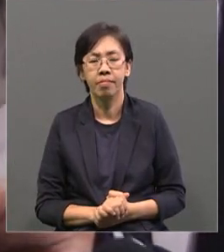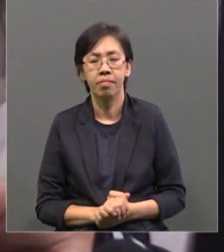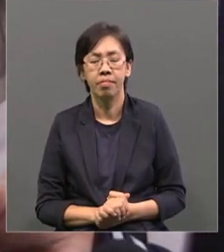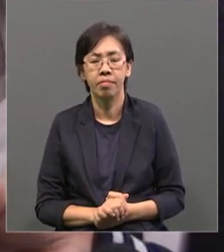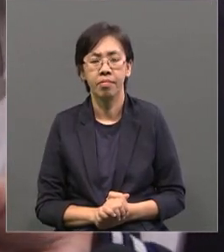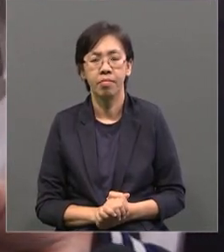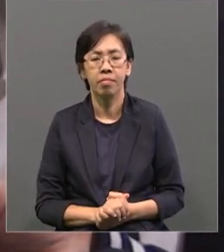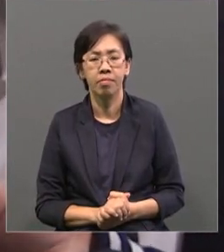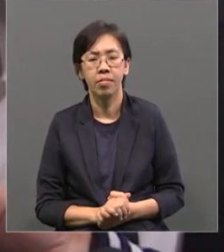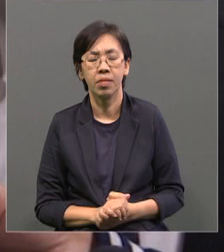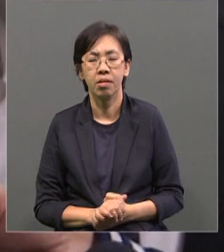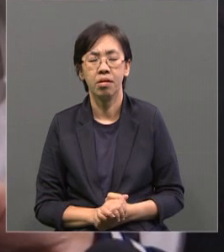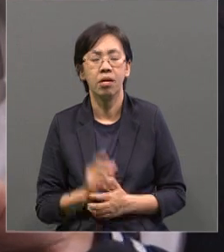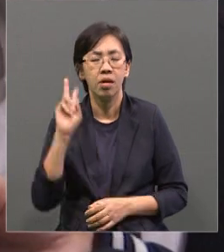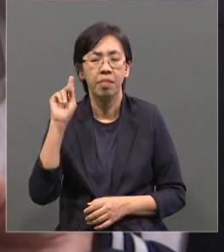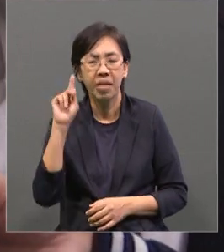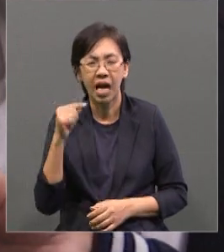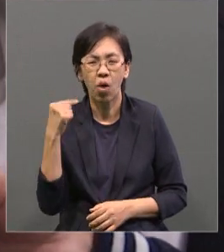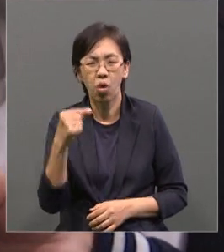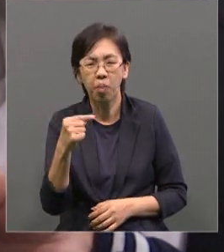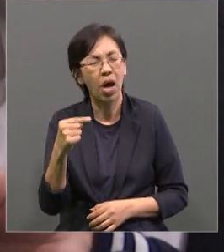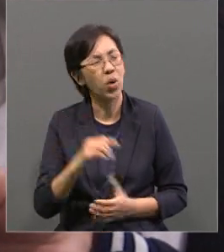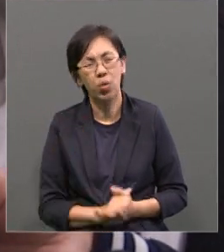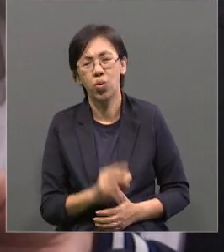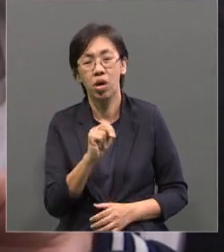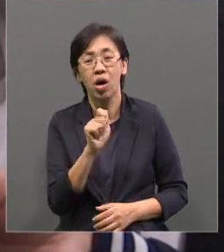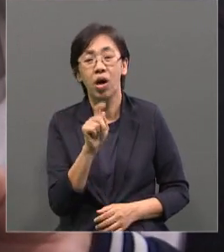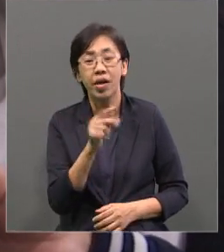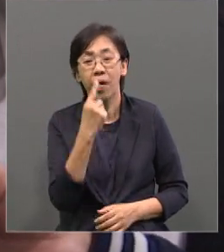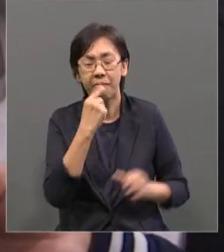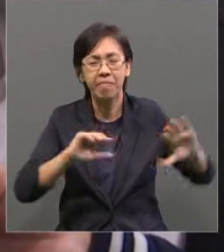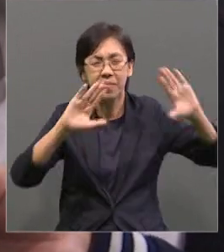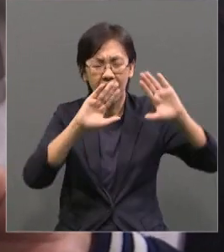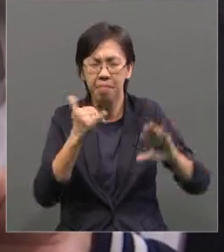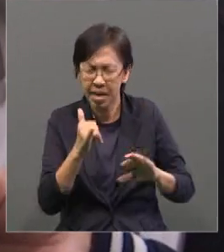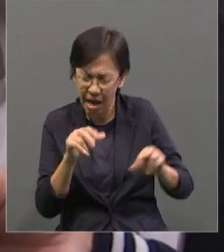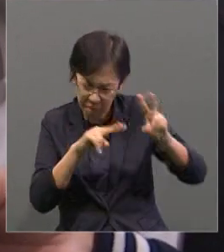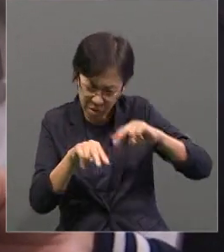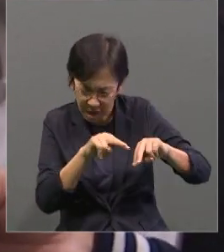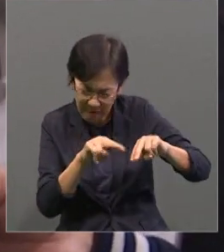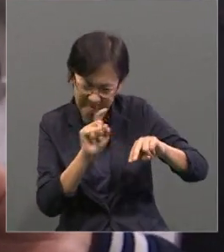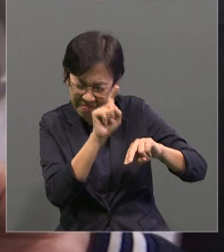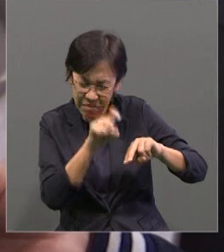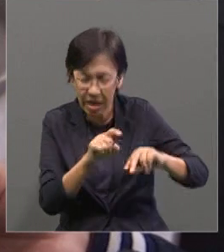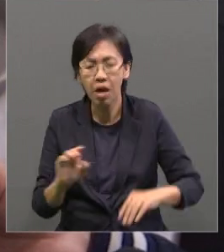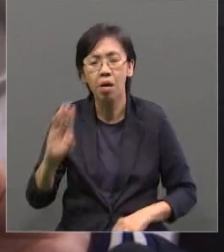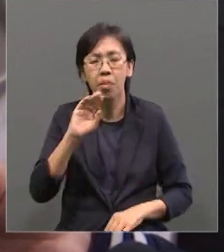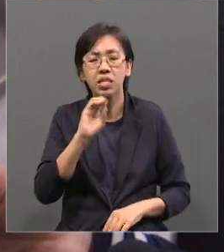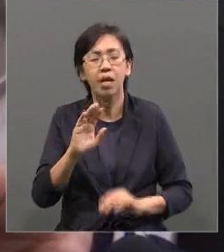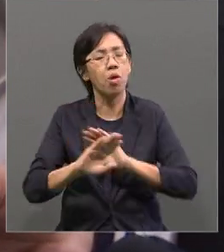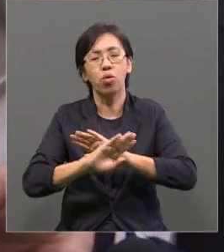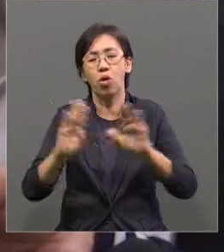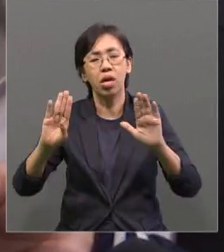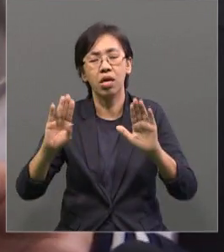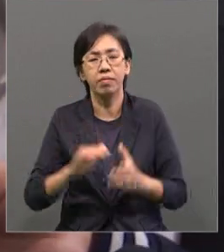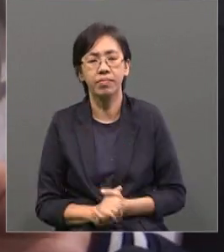อย่างไรก็ตามพอมีกระแสข่าวเชิงลบต่อน็อตแล้วเห็นว่าอาจได้รับผลกระทบจากการตรวจสอบเนี่ยทางบริษัทก็เลยบอกว่างั้นก็ขอ